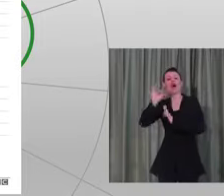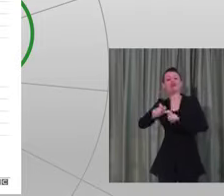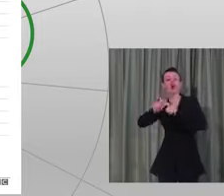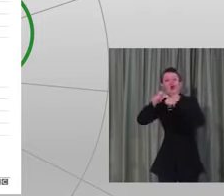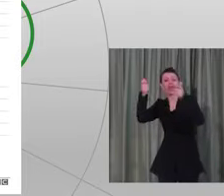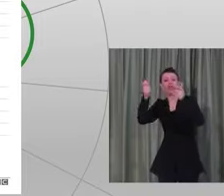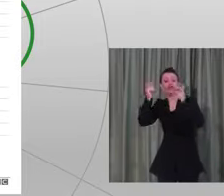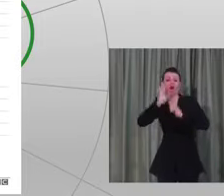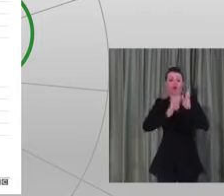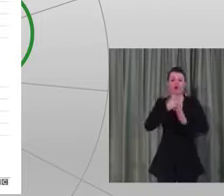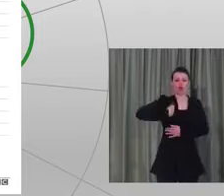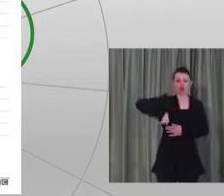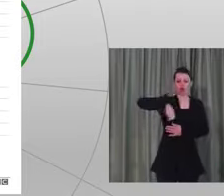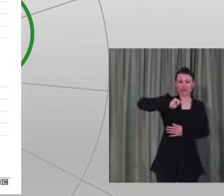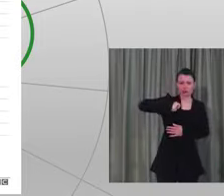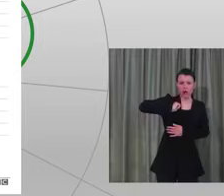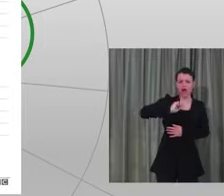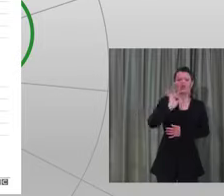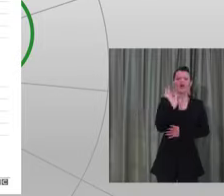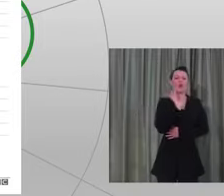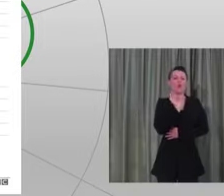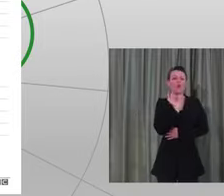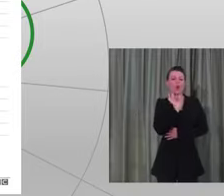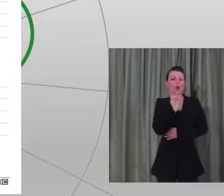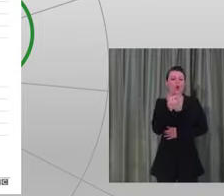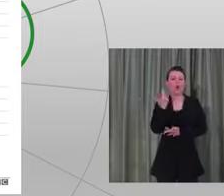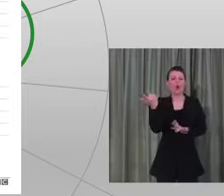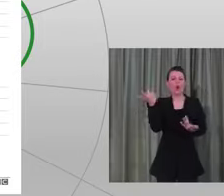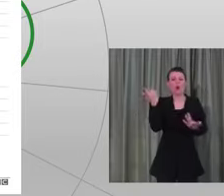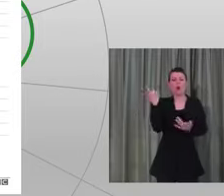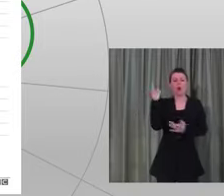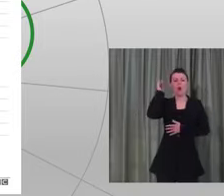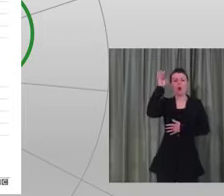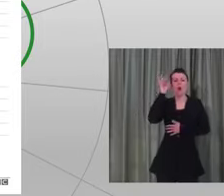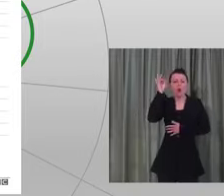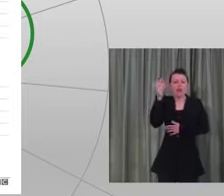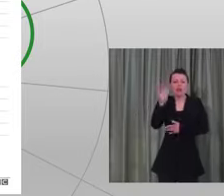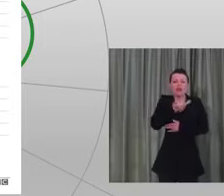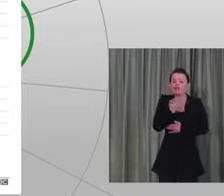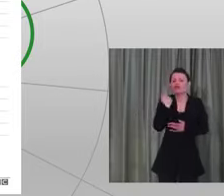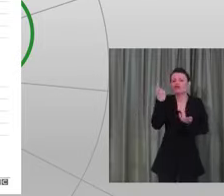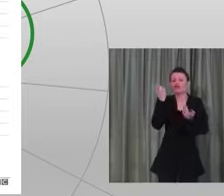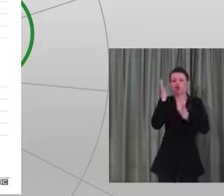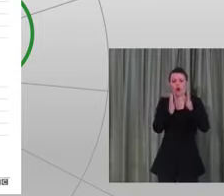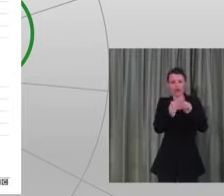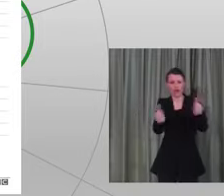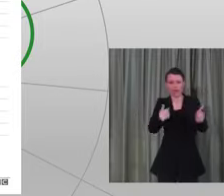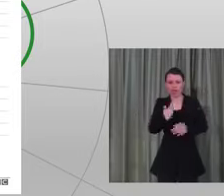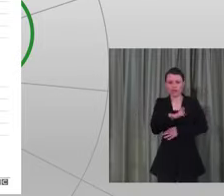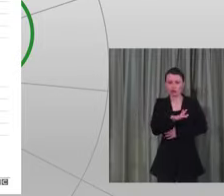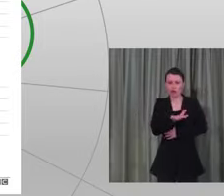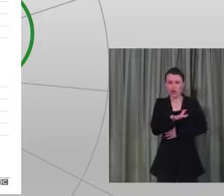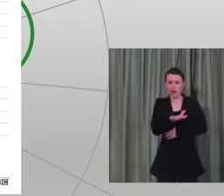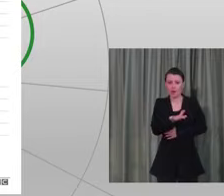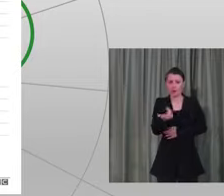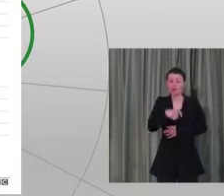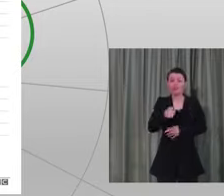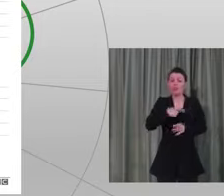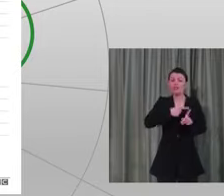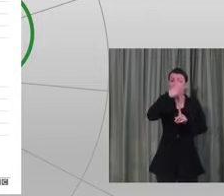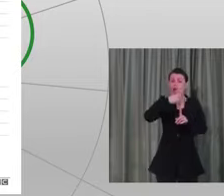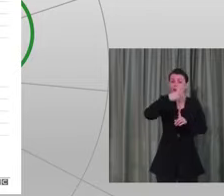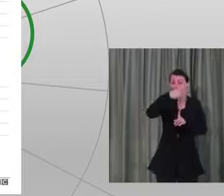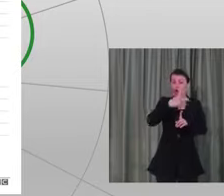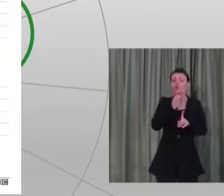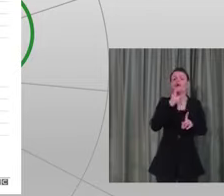o la gran bretagna che nella primissima fase hanno utili hanno avuto delle